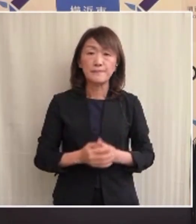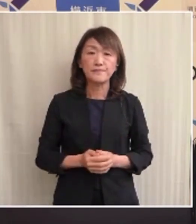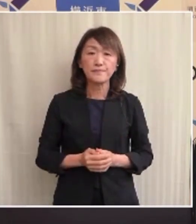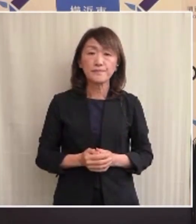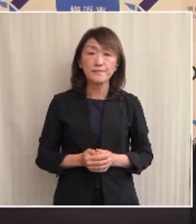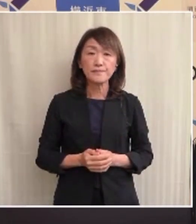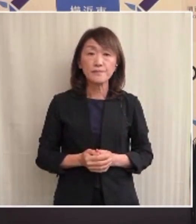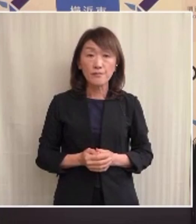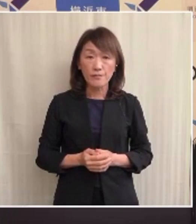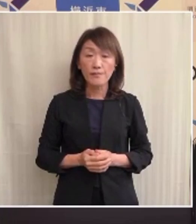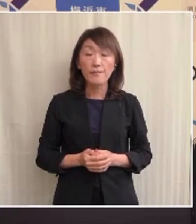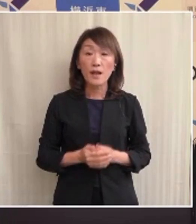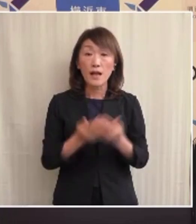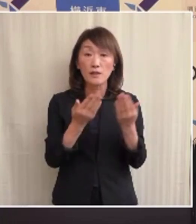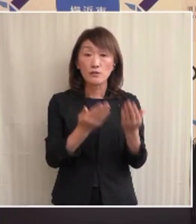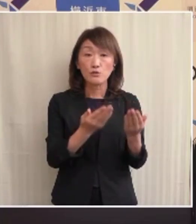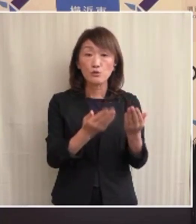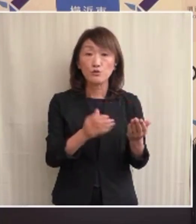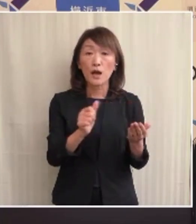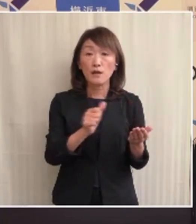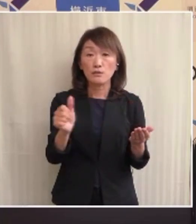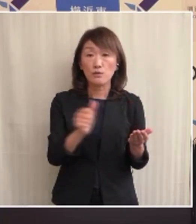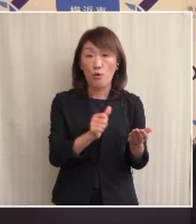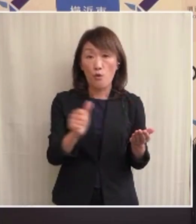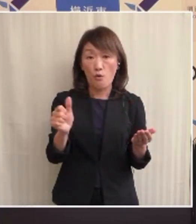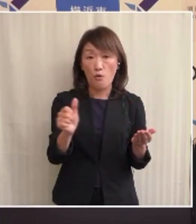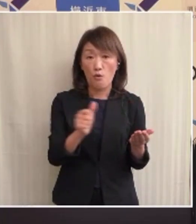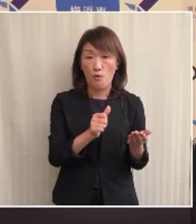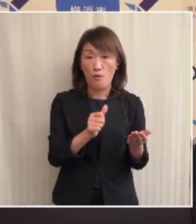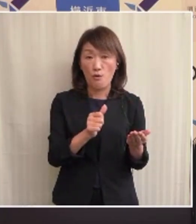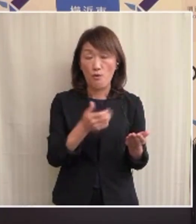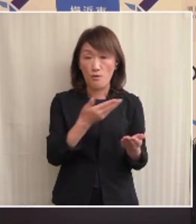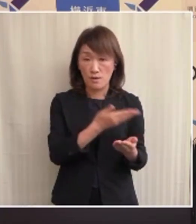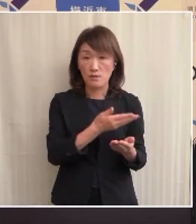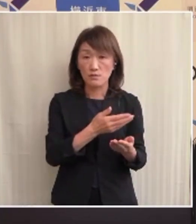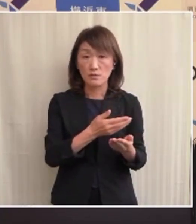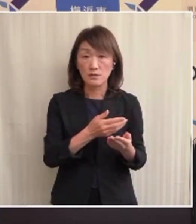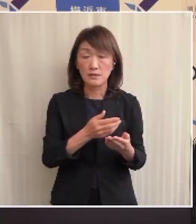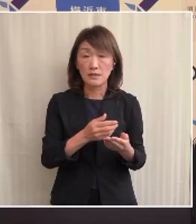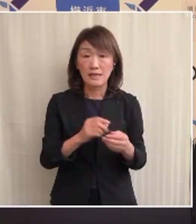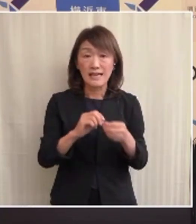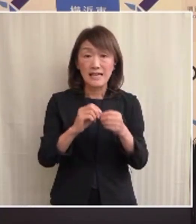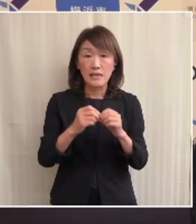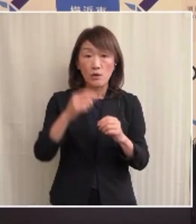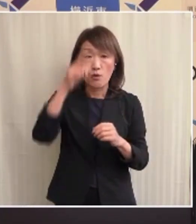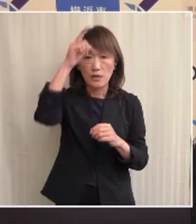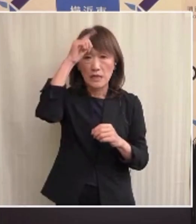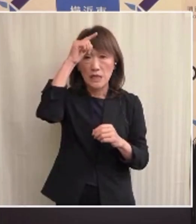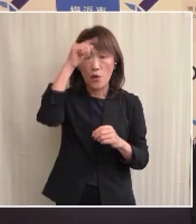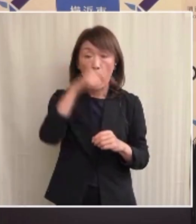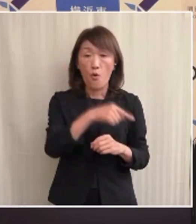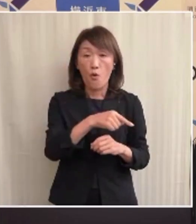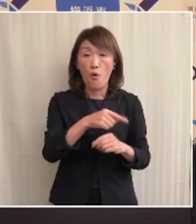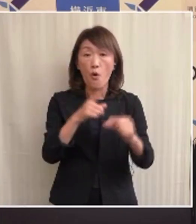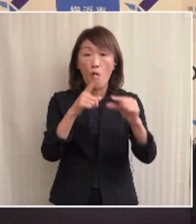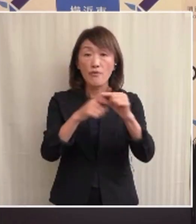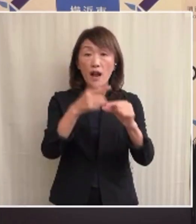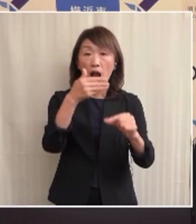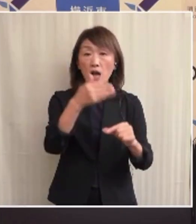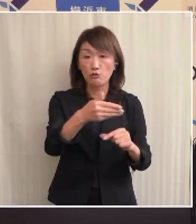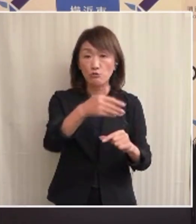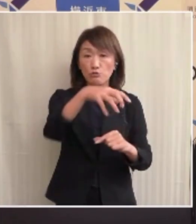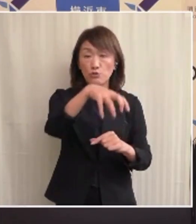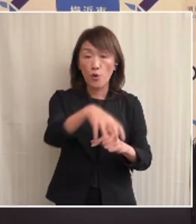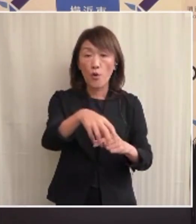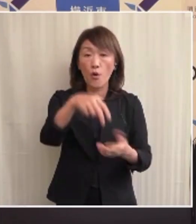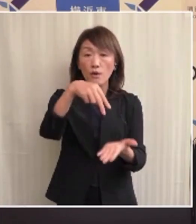ですね、これ今の通学路であります。この黄色型、これですね、中区の立野小